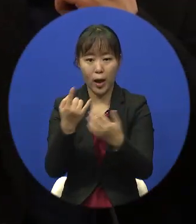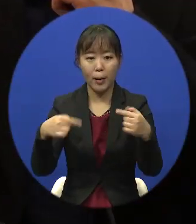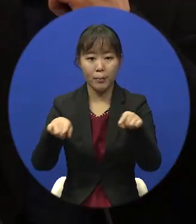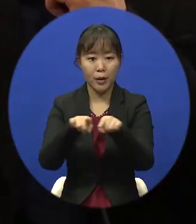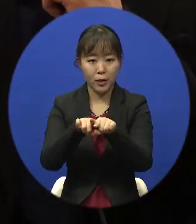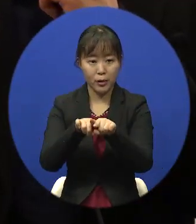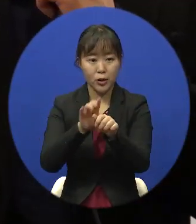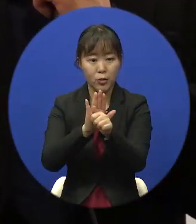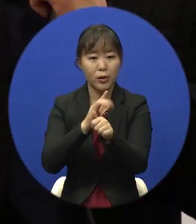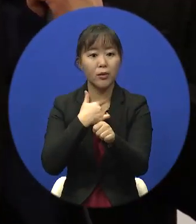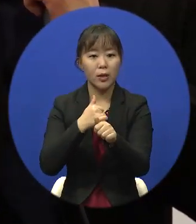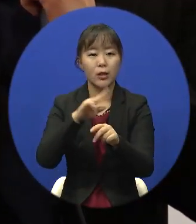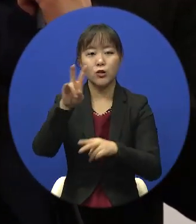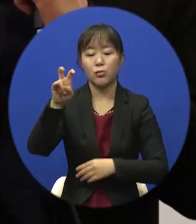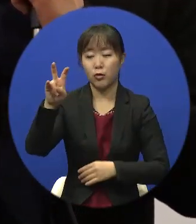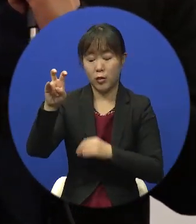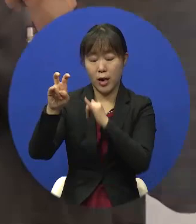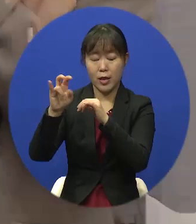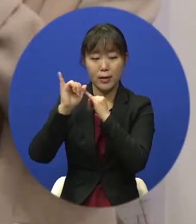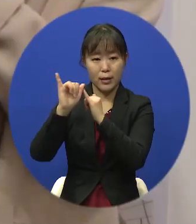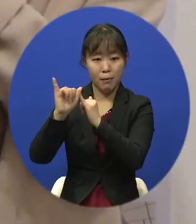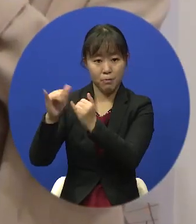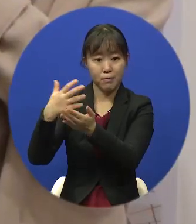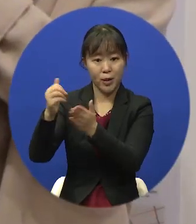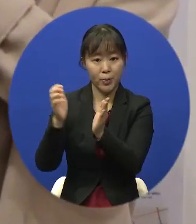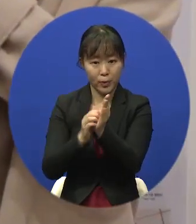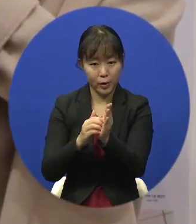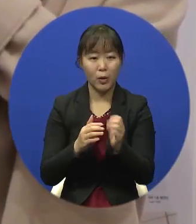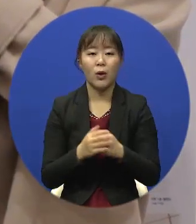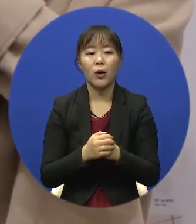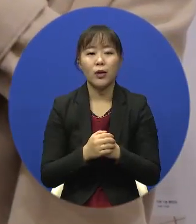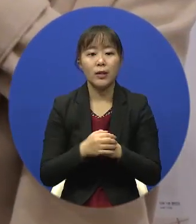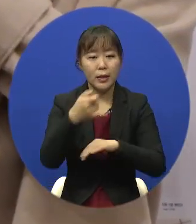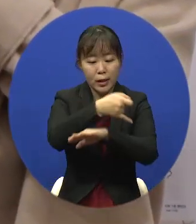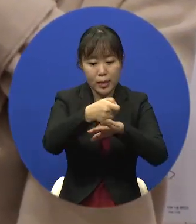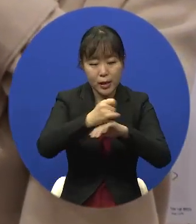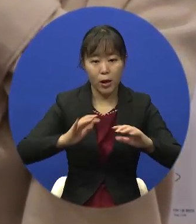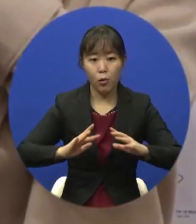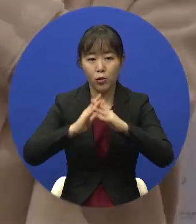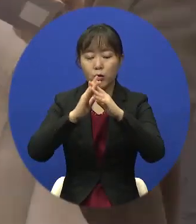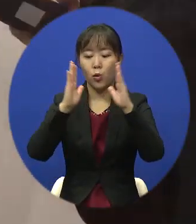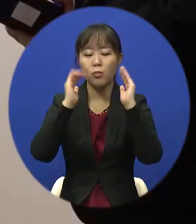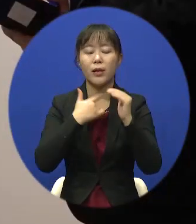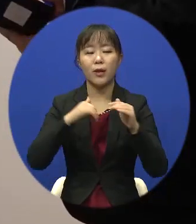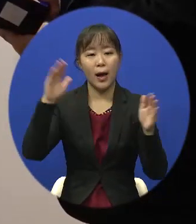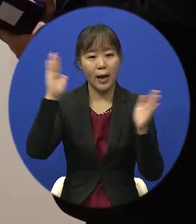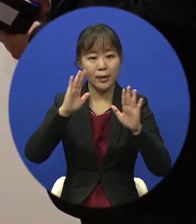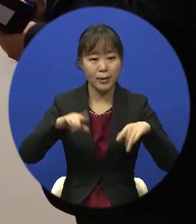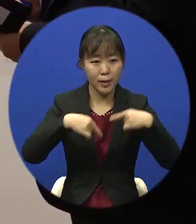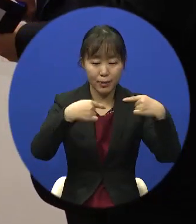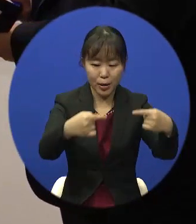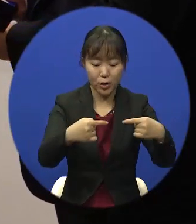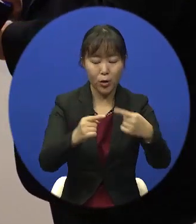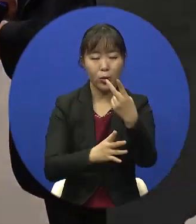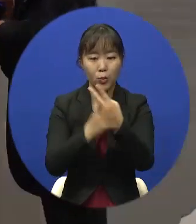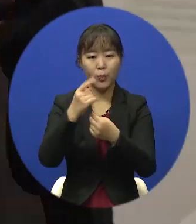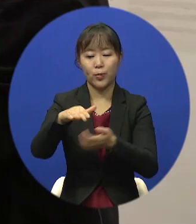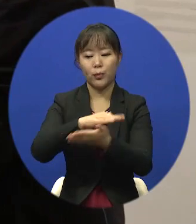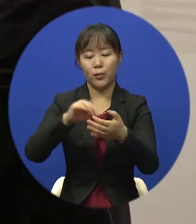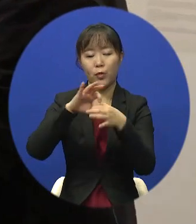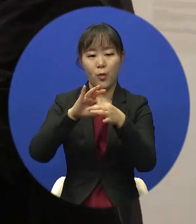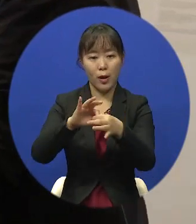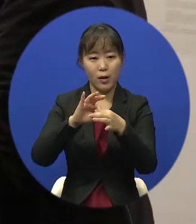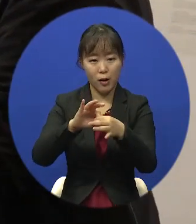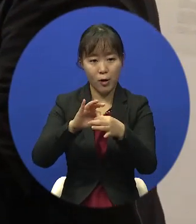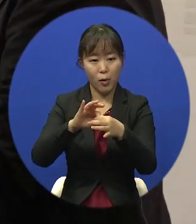공모전에서는 22개 수상작이 선정됐으며 디자인과 건축을 공부하는 학생들의 참여로 통합 놀이터에 대한